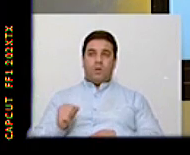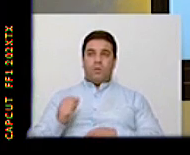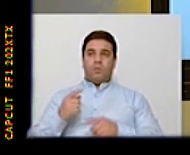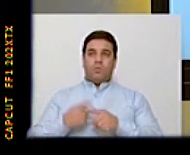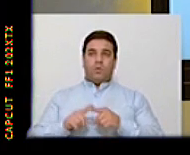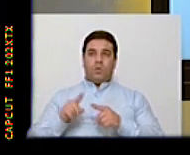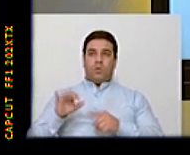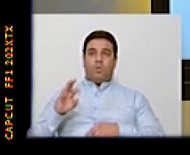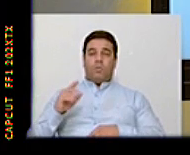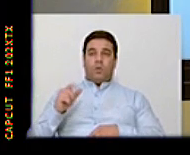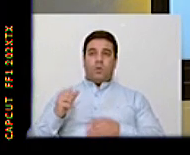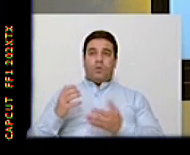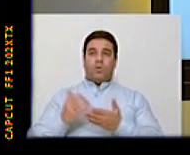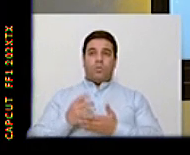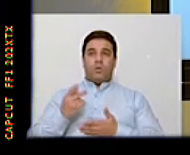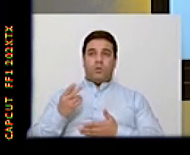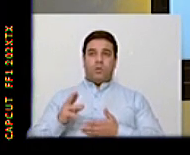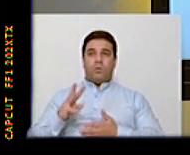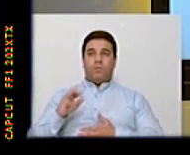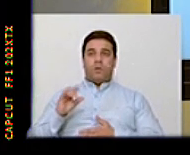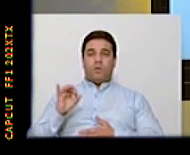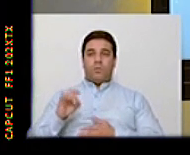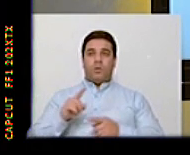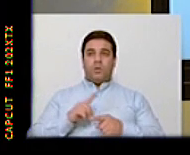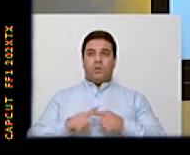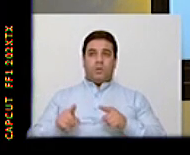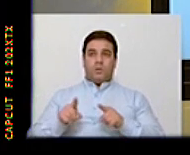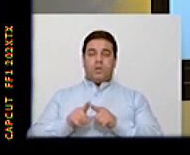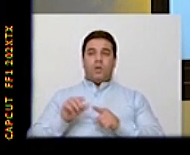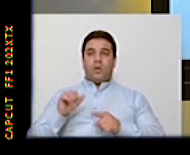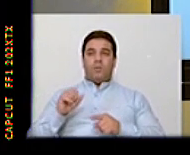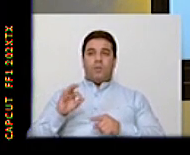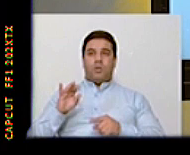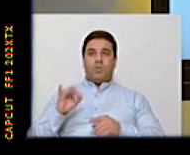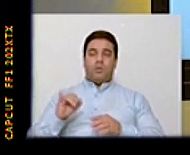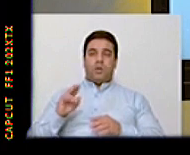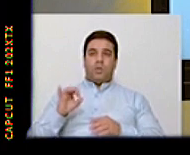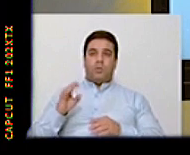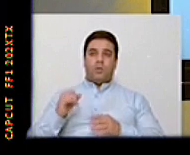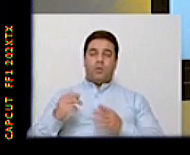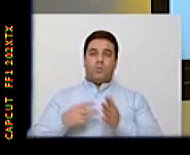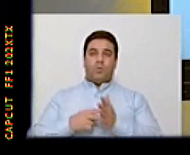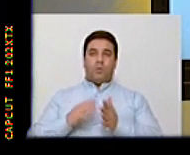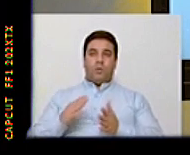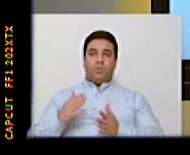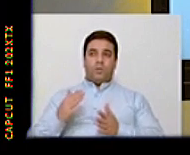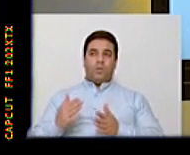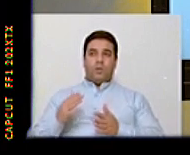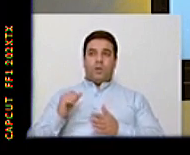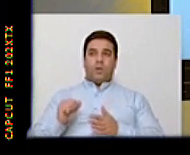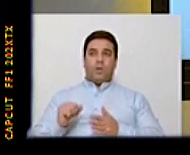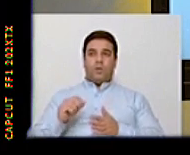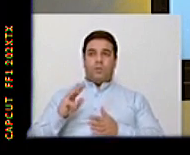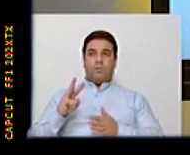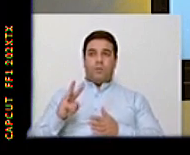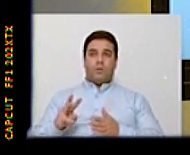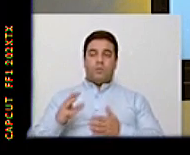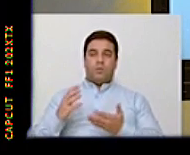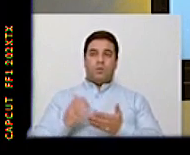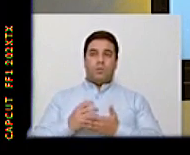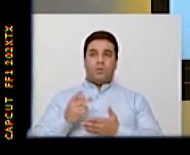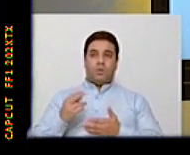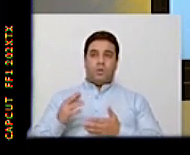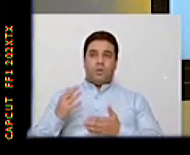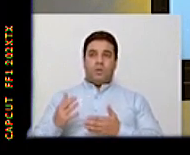Bu yerdan omegani topish uchun maksimal tezlanishni amplituda qiymatiga bo'lamiz. A maksimalni topish